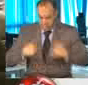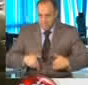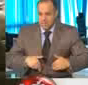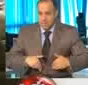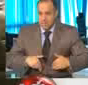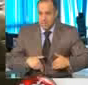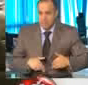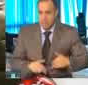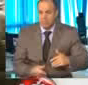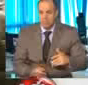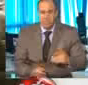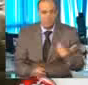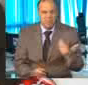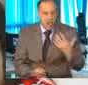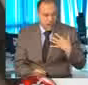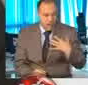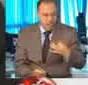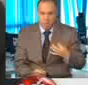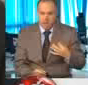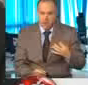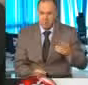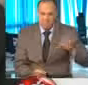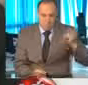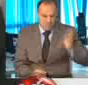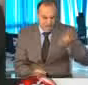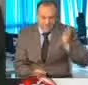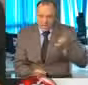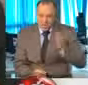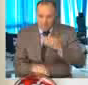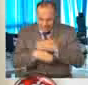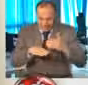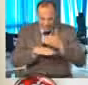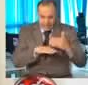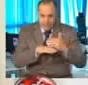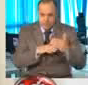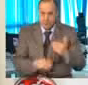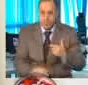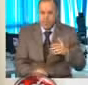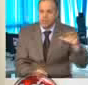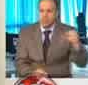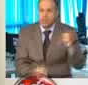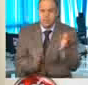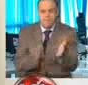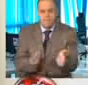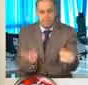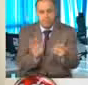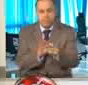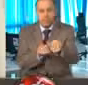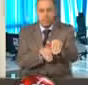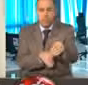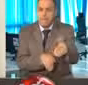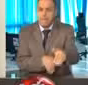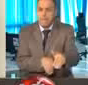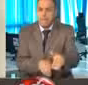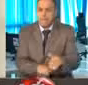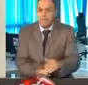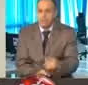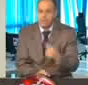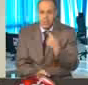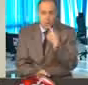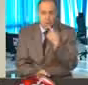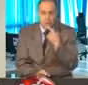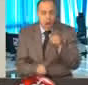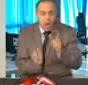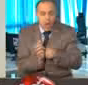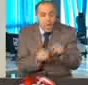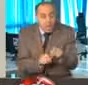اون سوسيس معناها لحمه معناها مشلطه. جابوه لي في الصندوق وشرطوا عليا